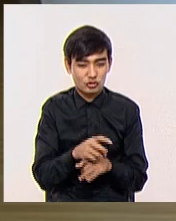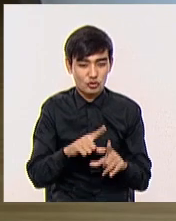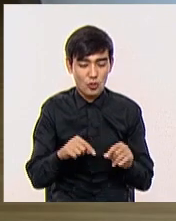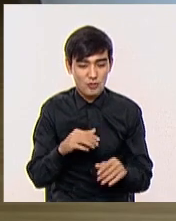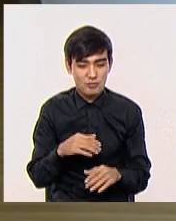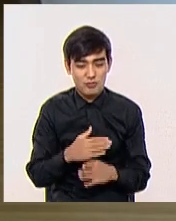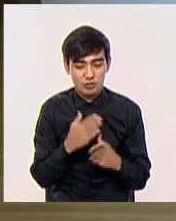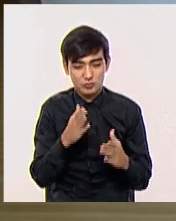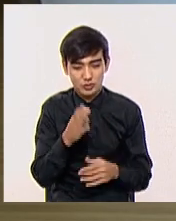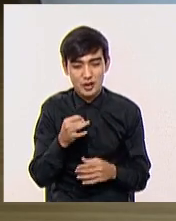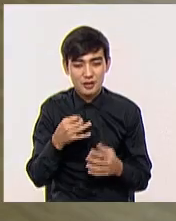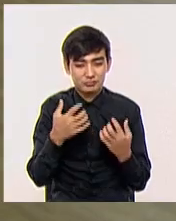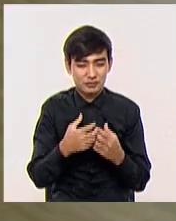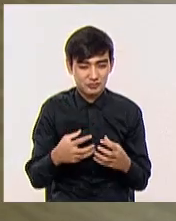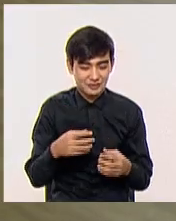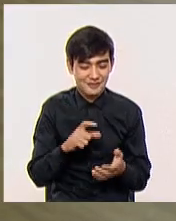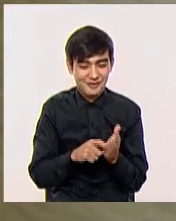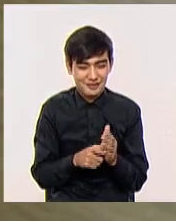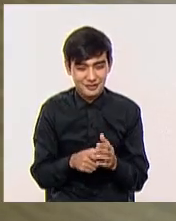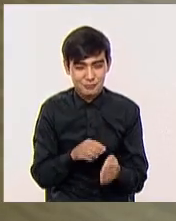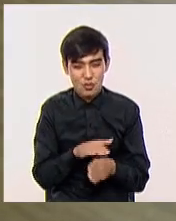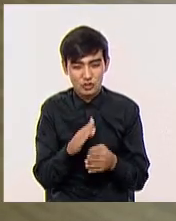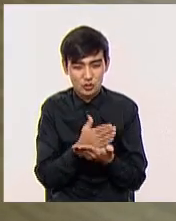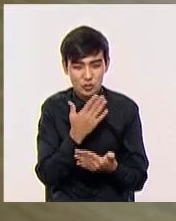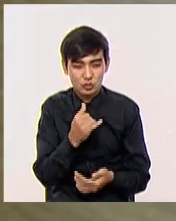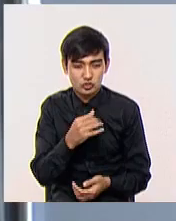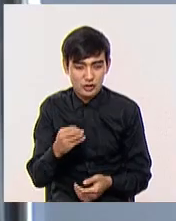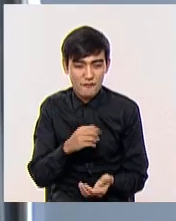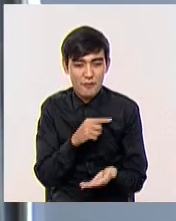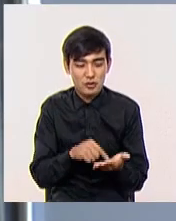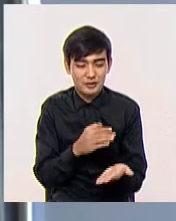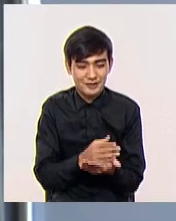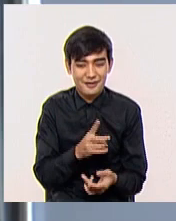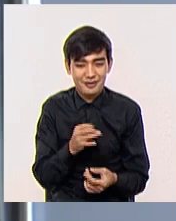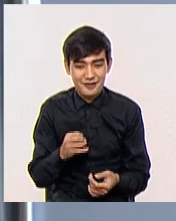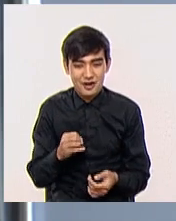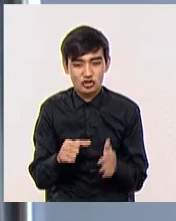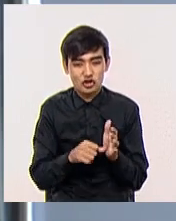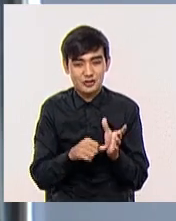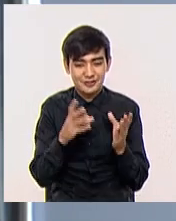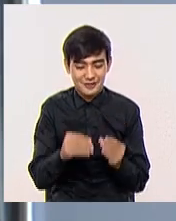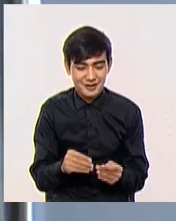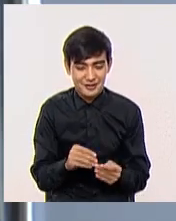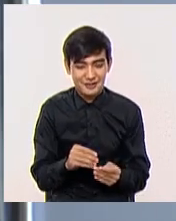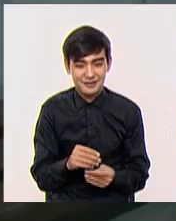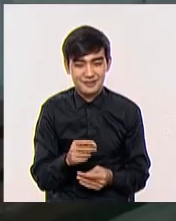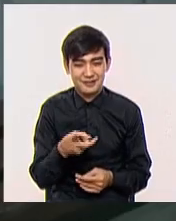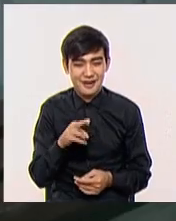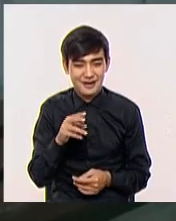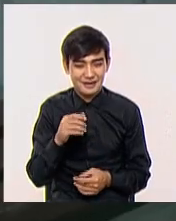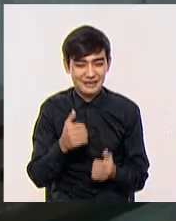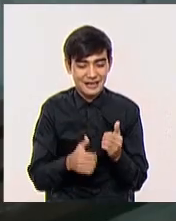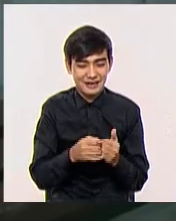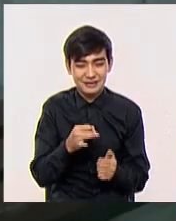школе. С учетом загруженности классов уже рассматривается вопрос о переходе на шестидневку для среднего и старшего звеньев. Еще